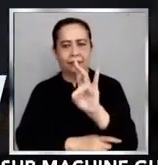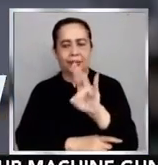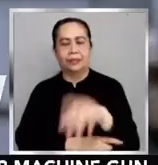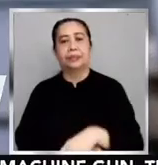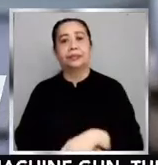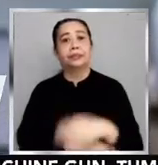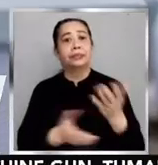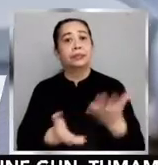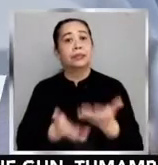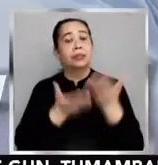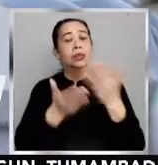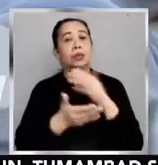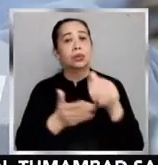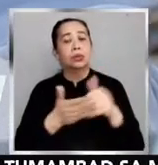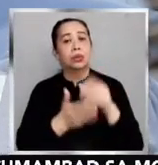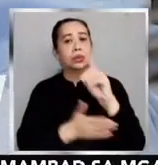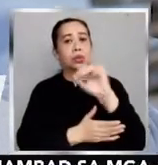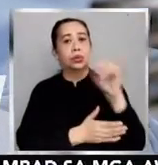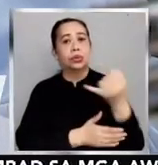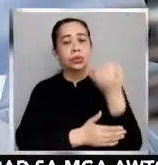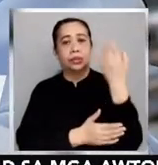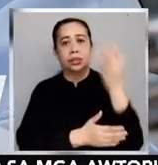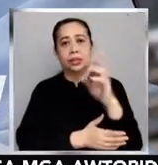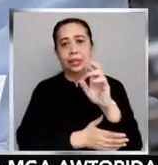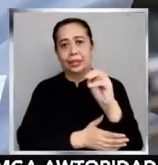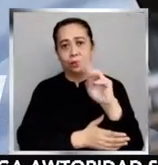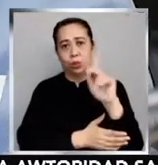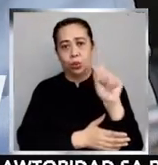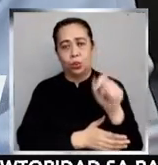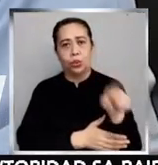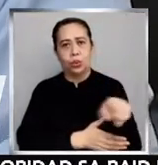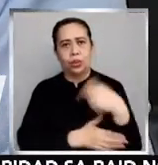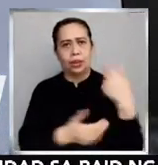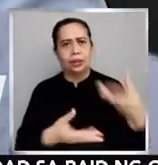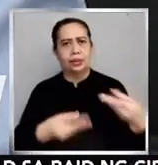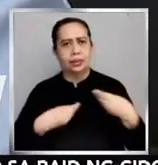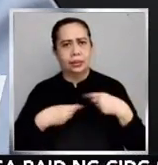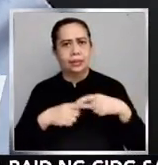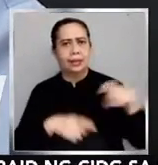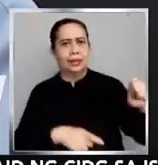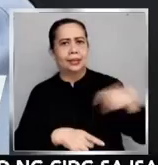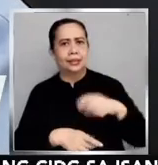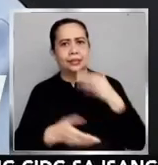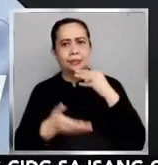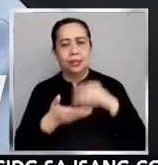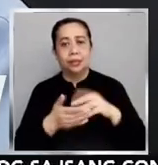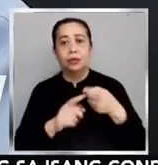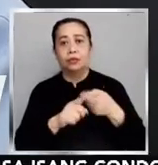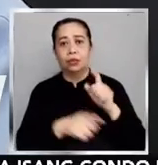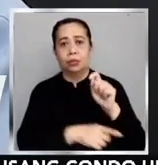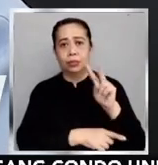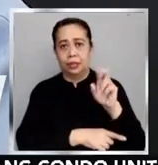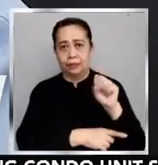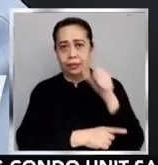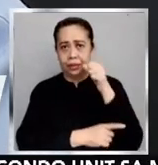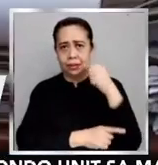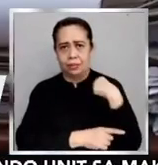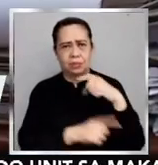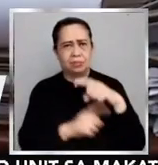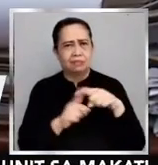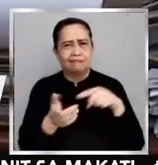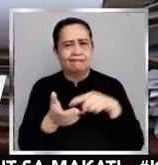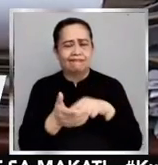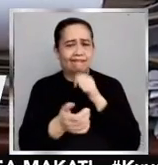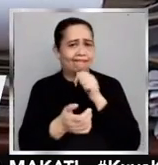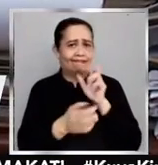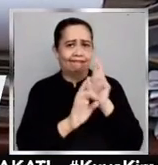inilahad ni Justice Secretary Jesus Crispin Remulla na nakatanggap siya ng text message mula kay Teves kahapon pero hindi raw niya ito sinagot.